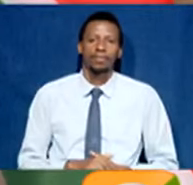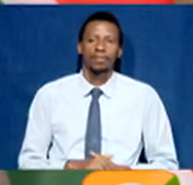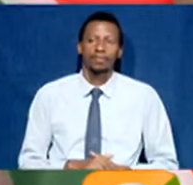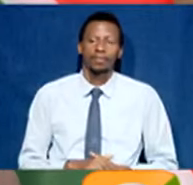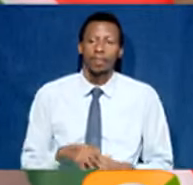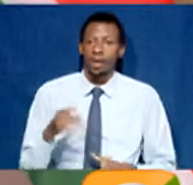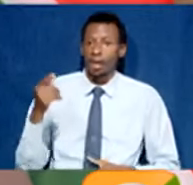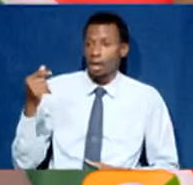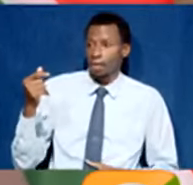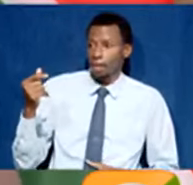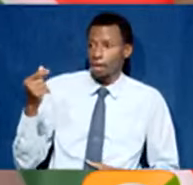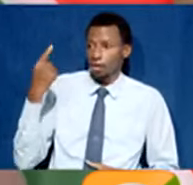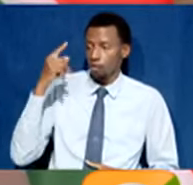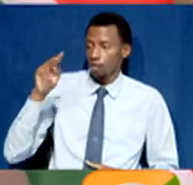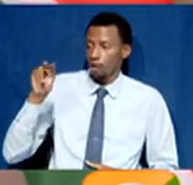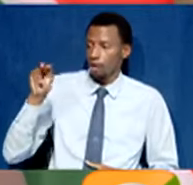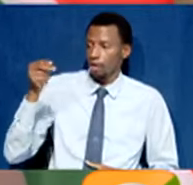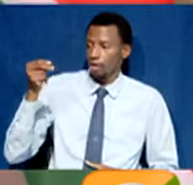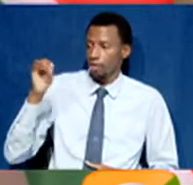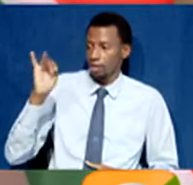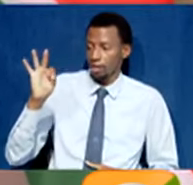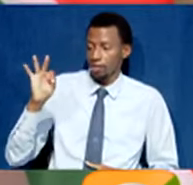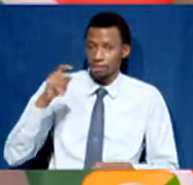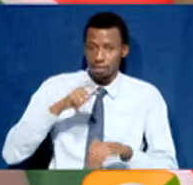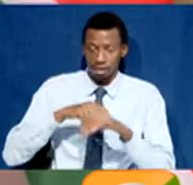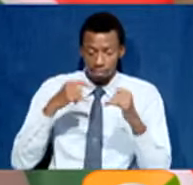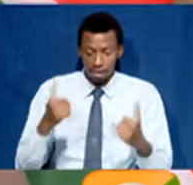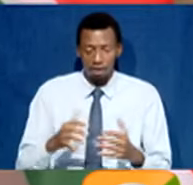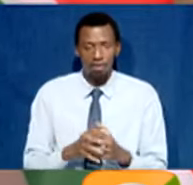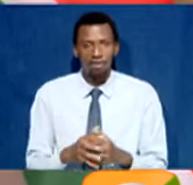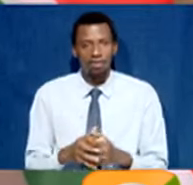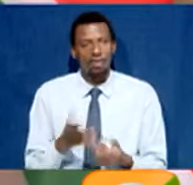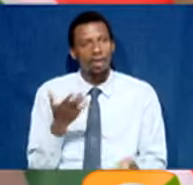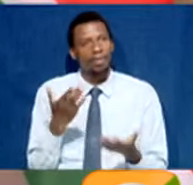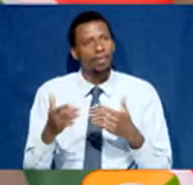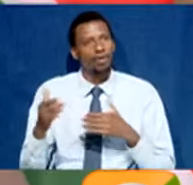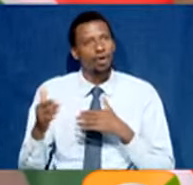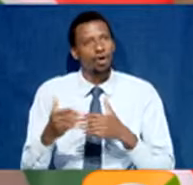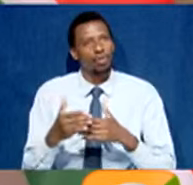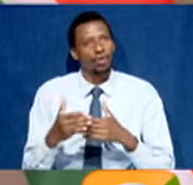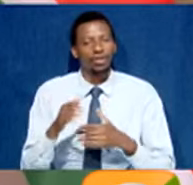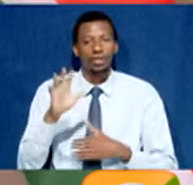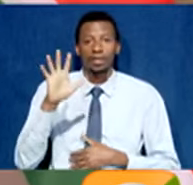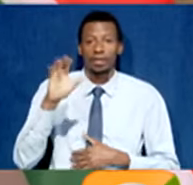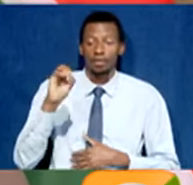Pesa ya NHIF kwa sasa karibu 50%